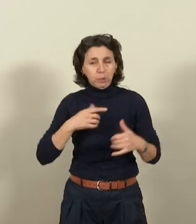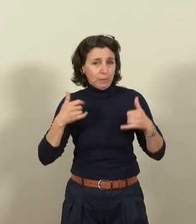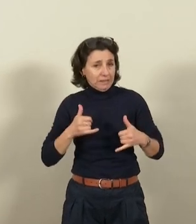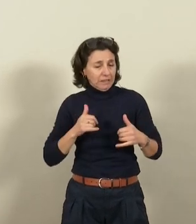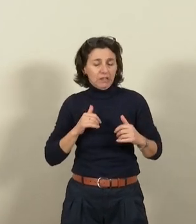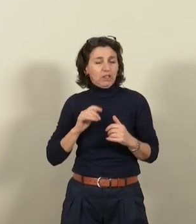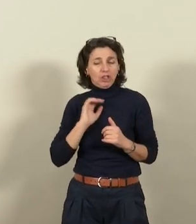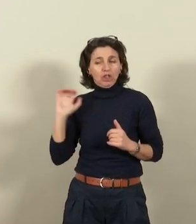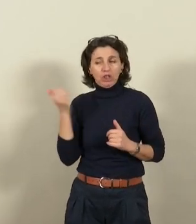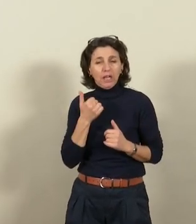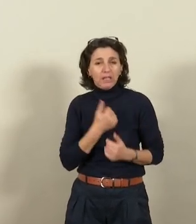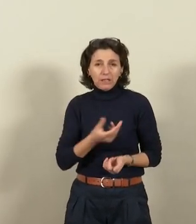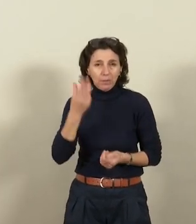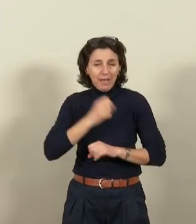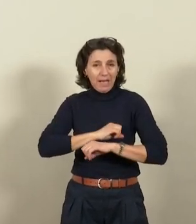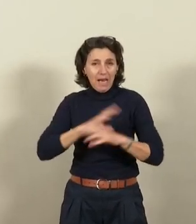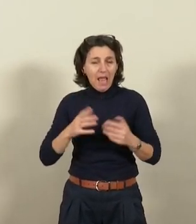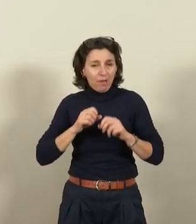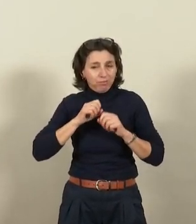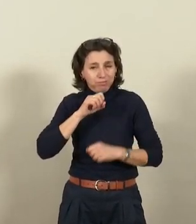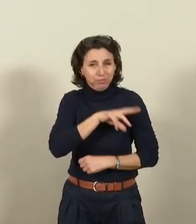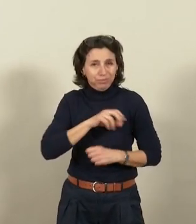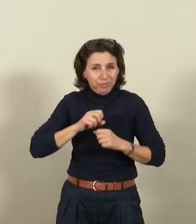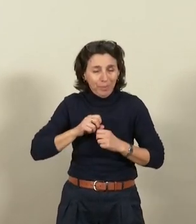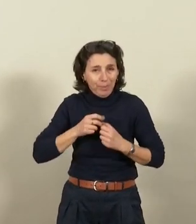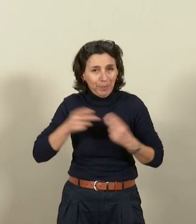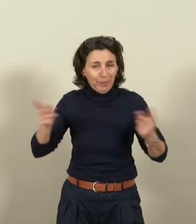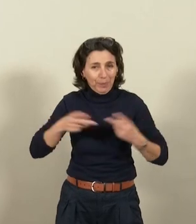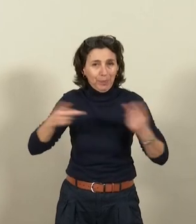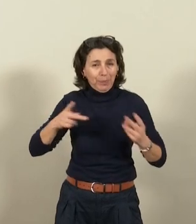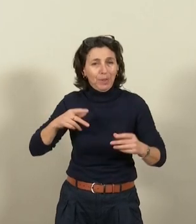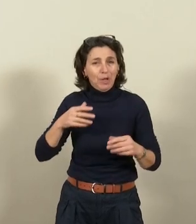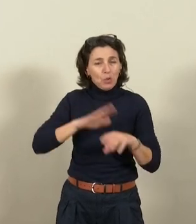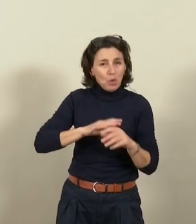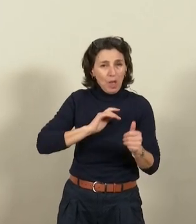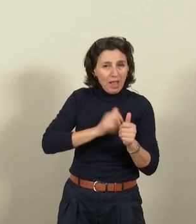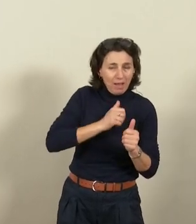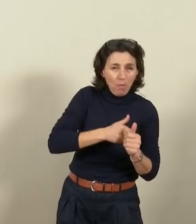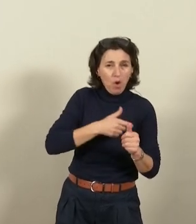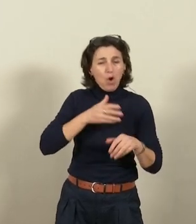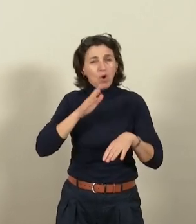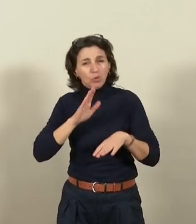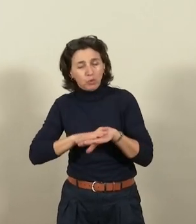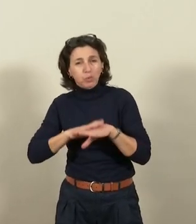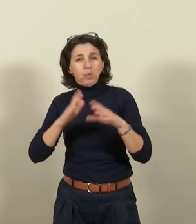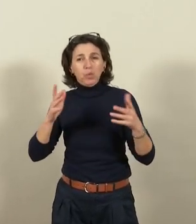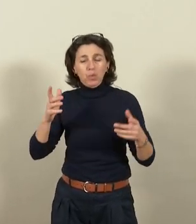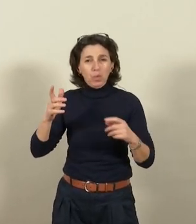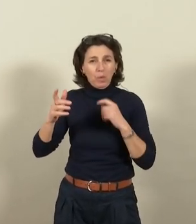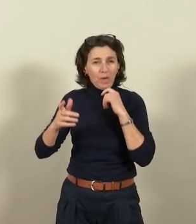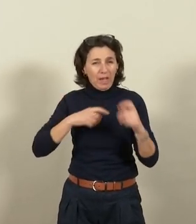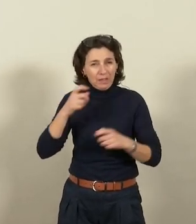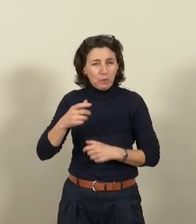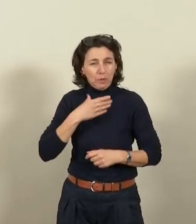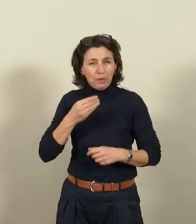échappé à la succession de révélation à propos de situation de harcèlement et d'agression dans le milieu culturel par par